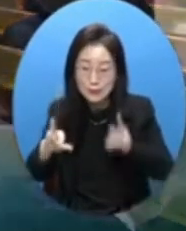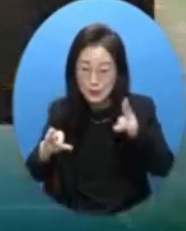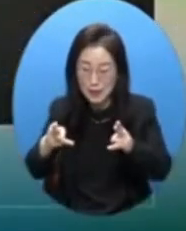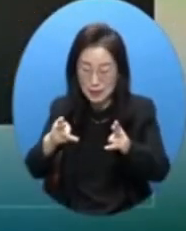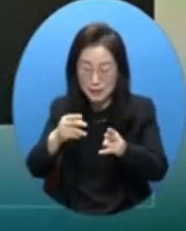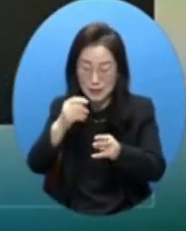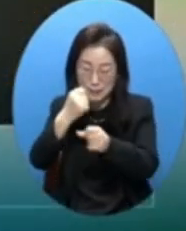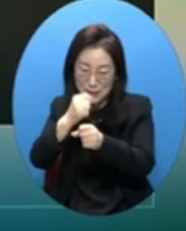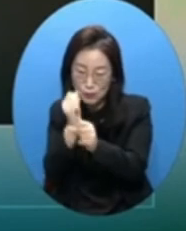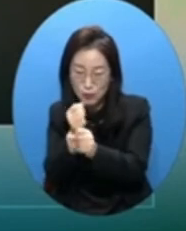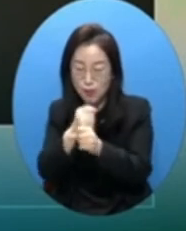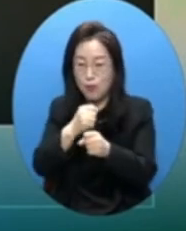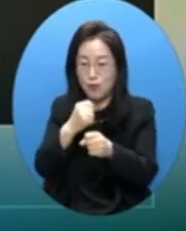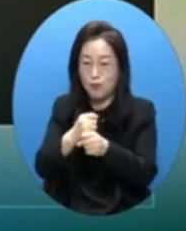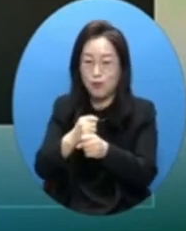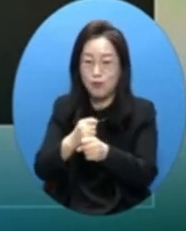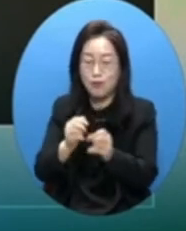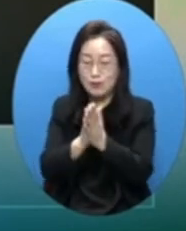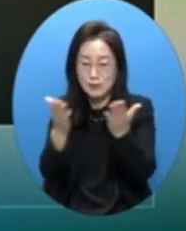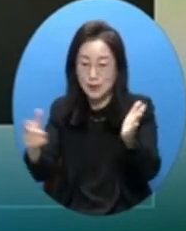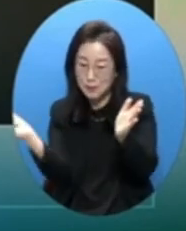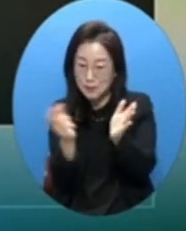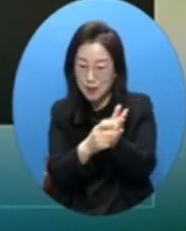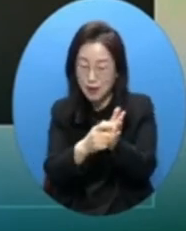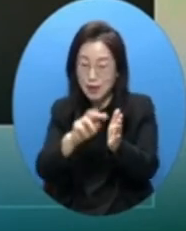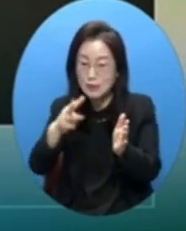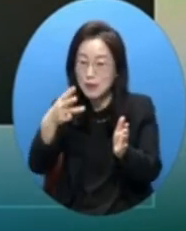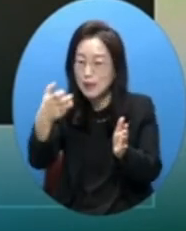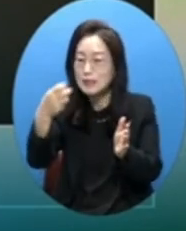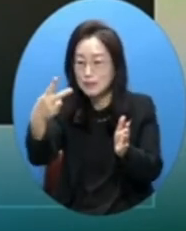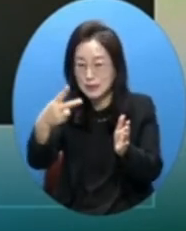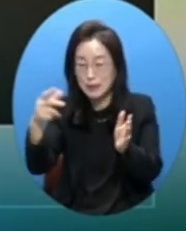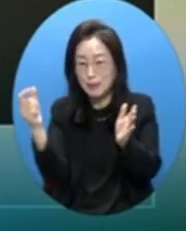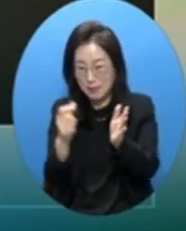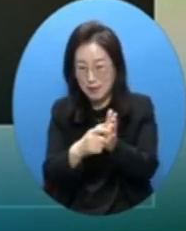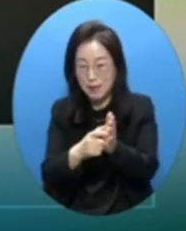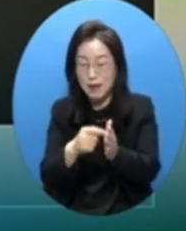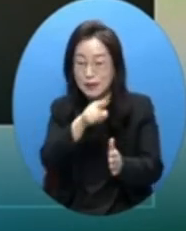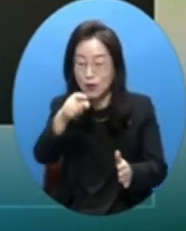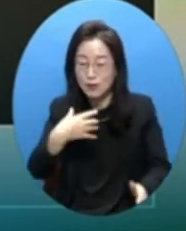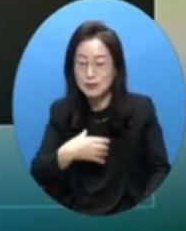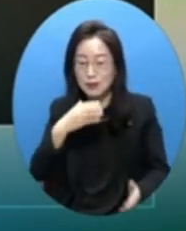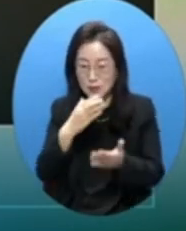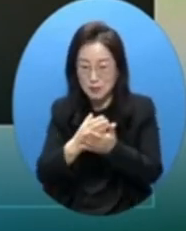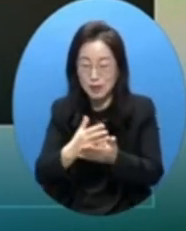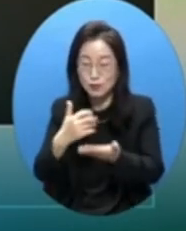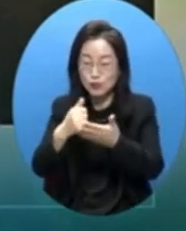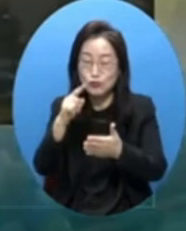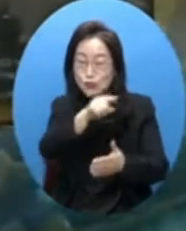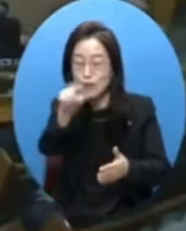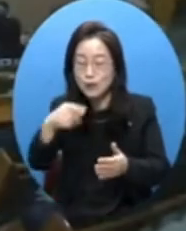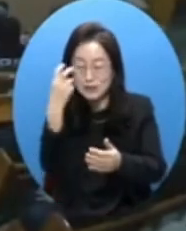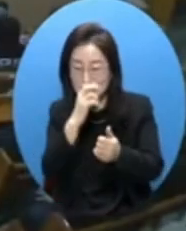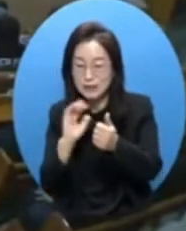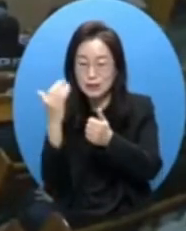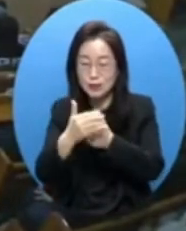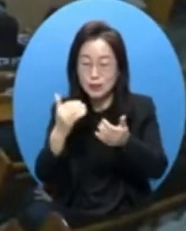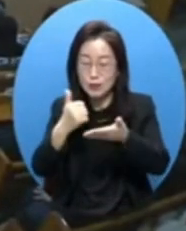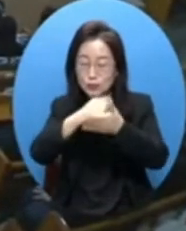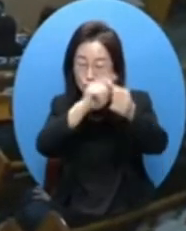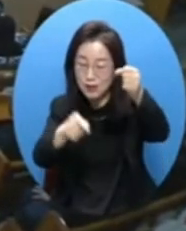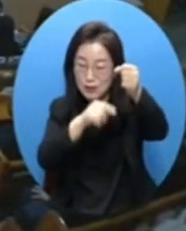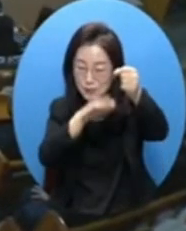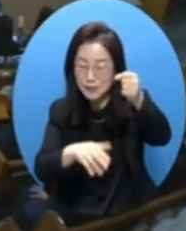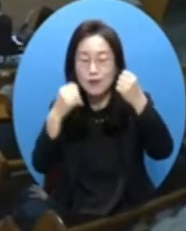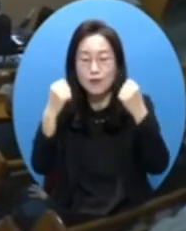있고 우리 찬송가는 382장에 수록되어 있습니다. 너 근심 걱정 말아라 주 너를 지키리 주 날개 밑에 거하라 주